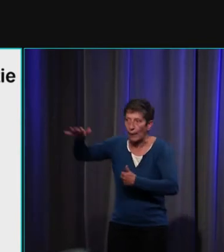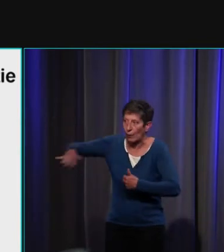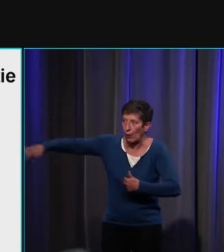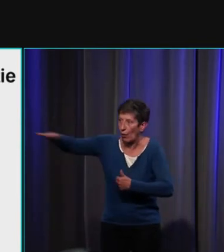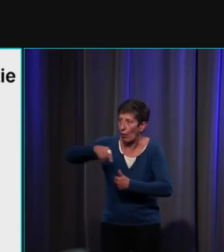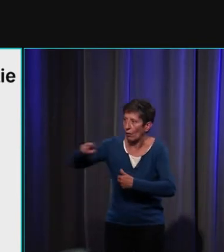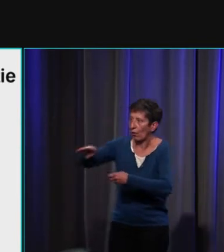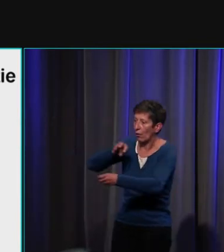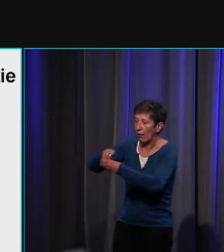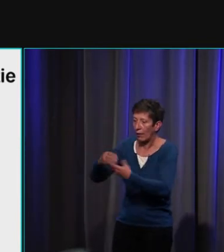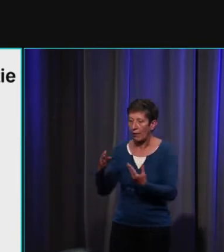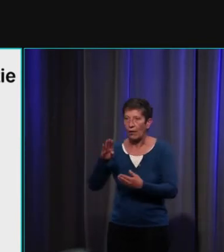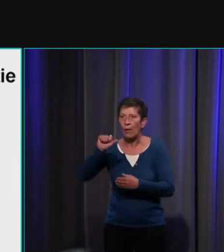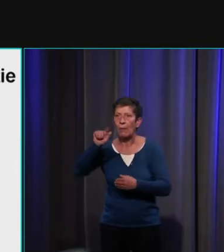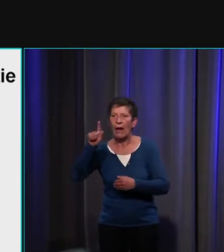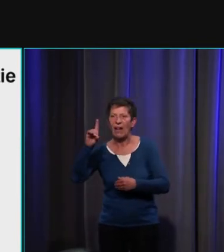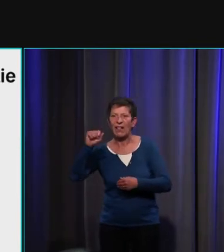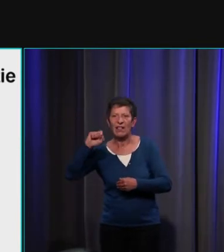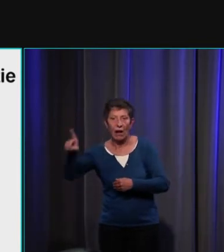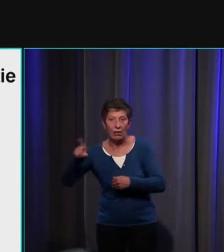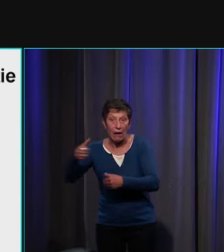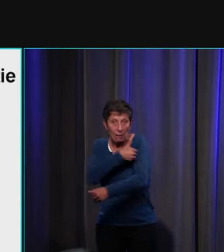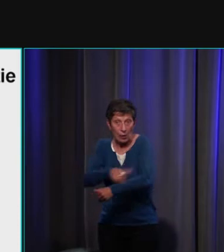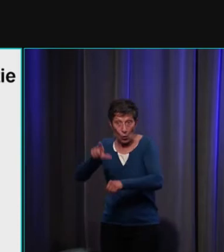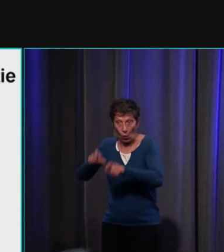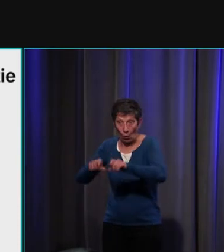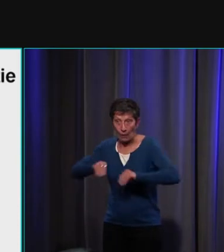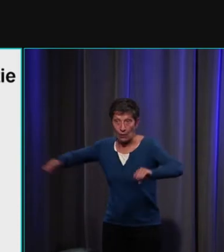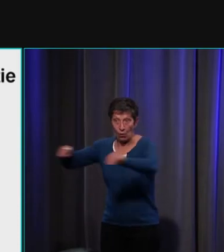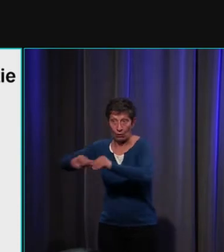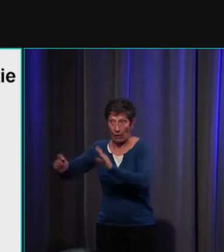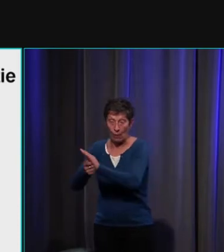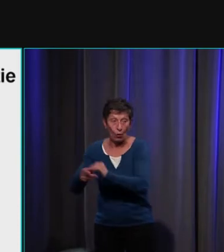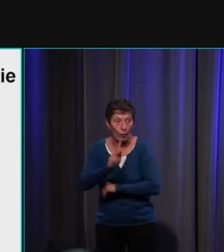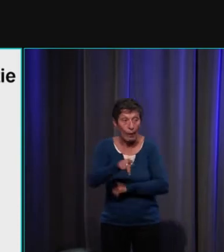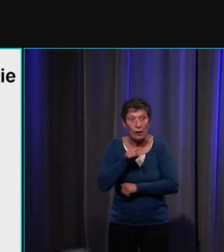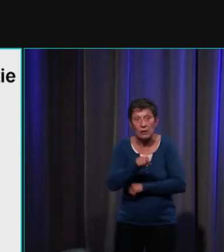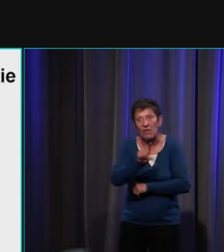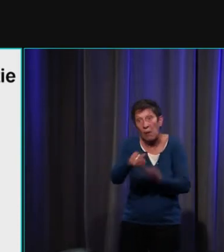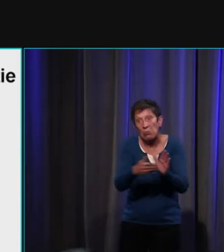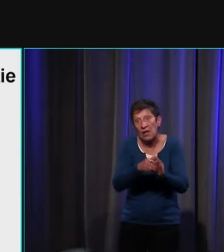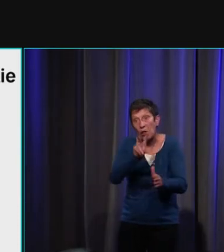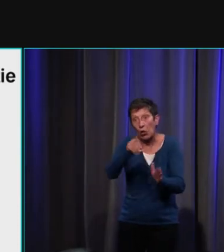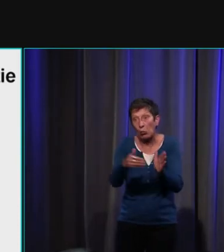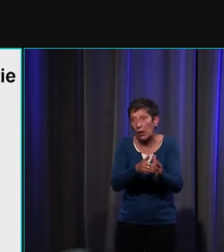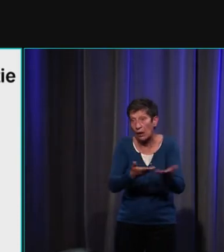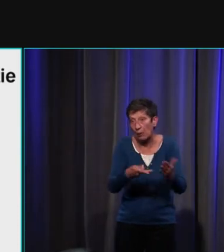bagdad 1 million d'habitants peut-être à l'époque paris a les 20000 à 30000 à tout casser où il ya encore